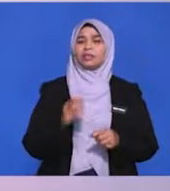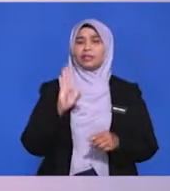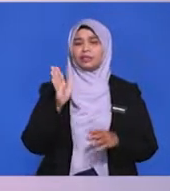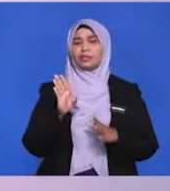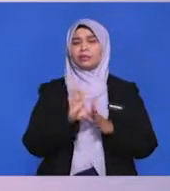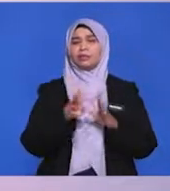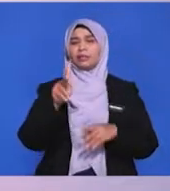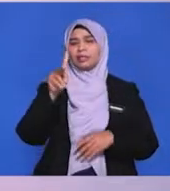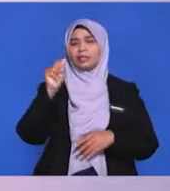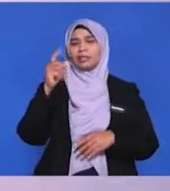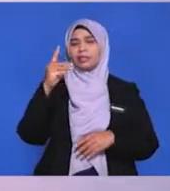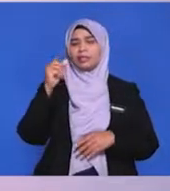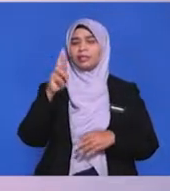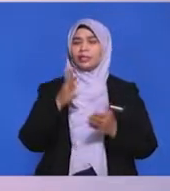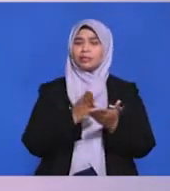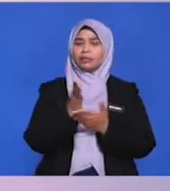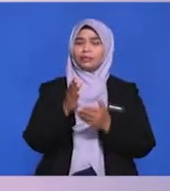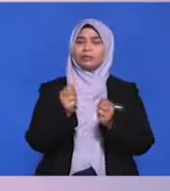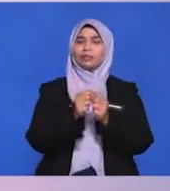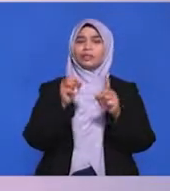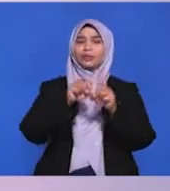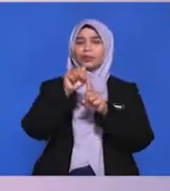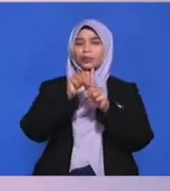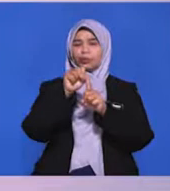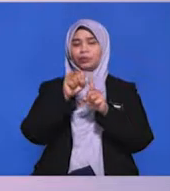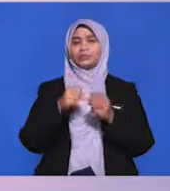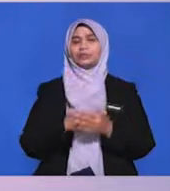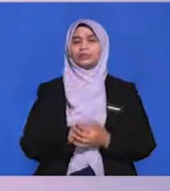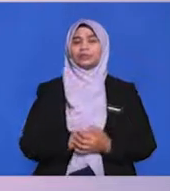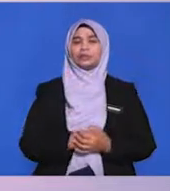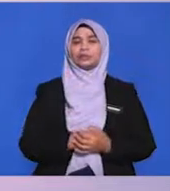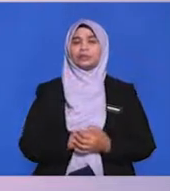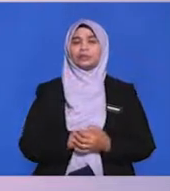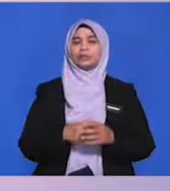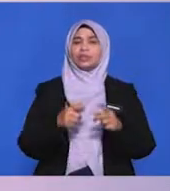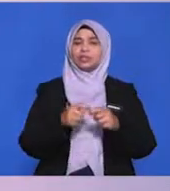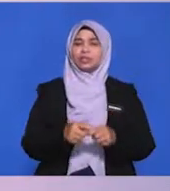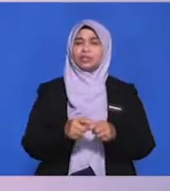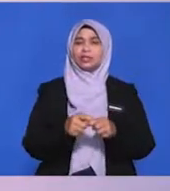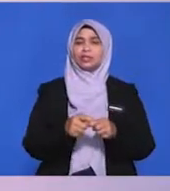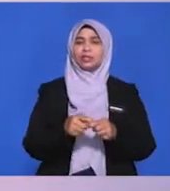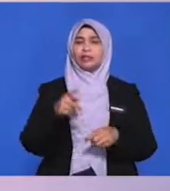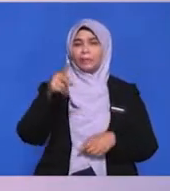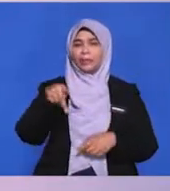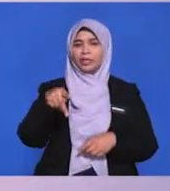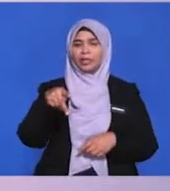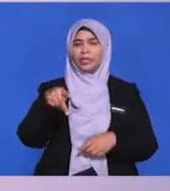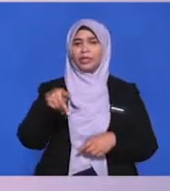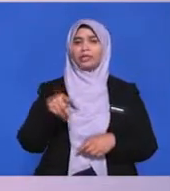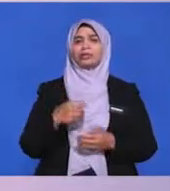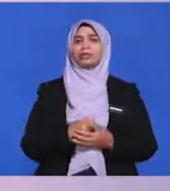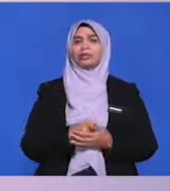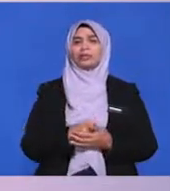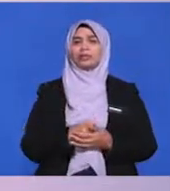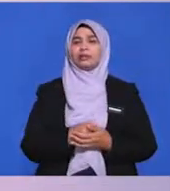suhu Mari kita lihat pembuktian ini tekanan di Pegadaian Hai dengan suku